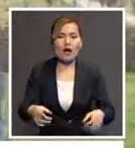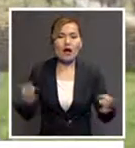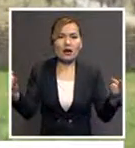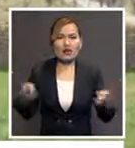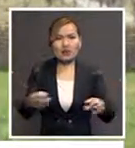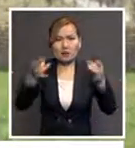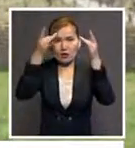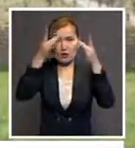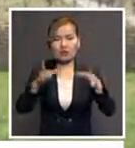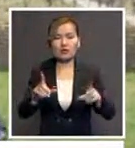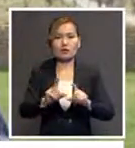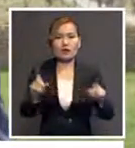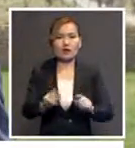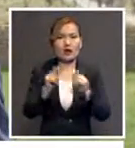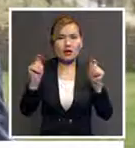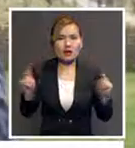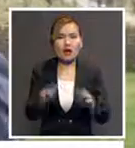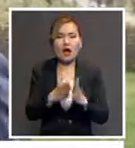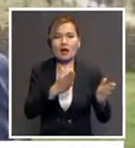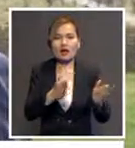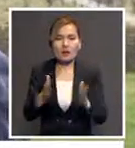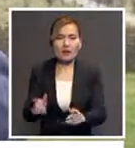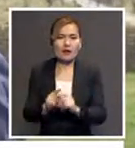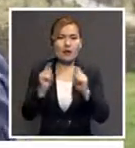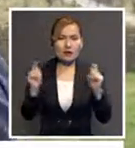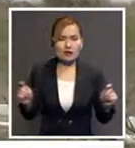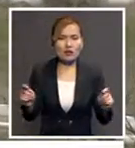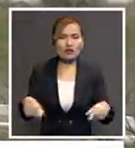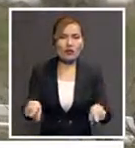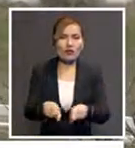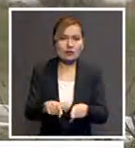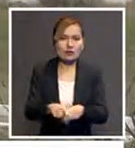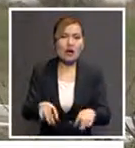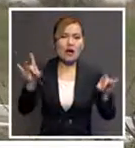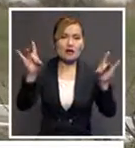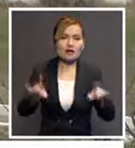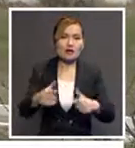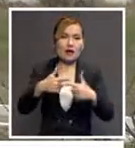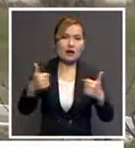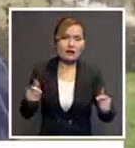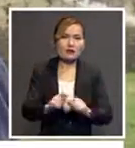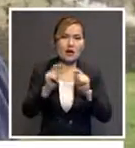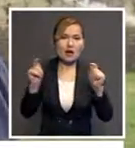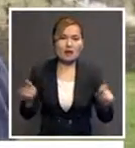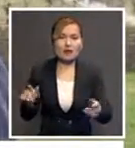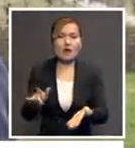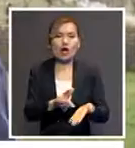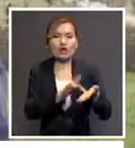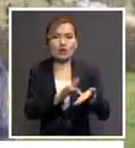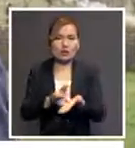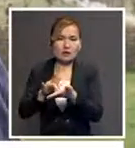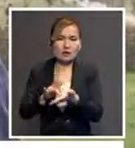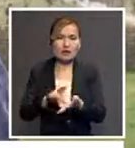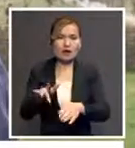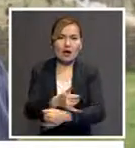орны, кітапханасы, басқасы, қолөнер шеберлері сондай квартал болса, ол деген сөз Түркістанға үлкен